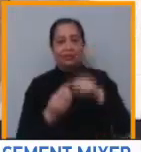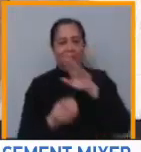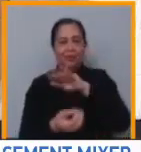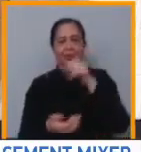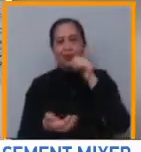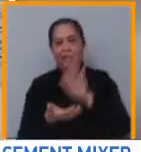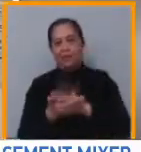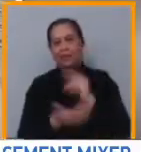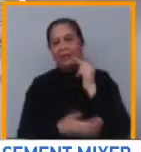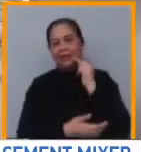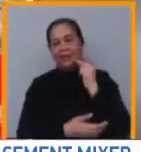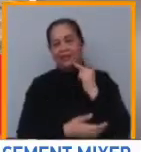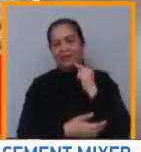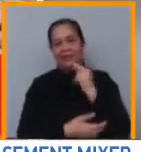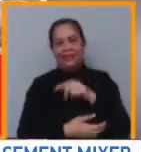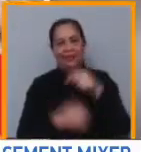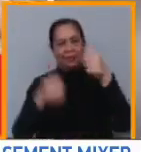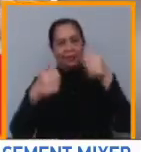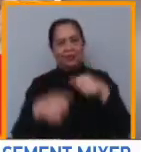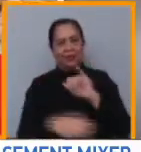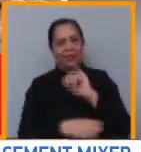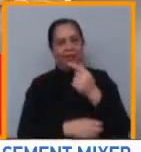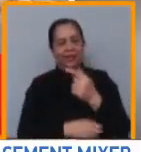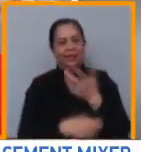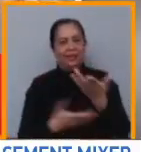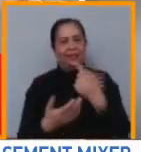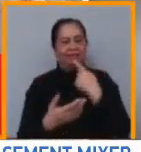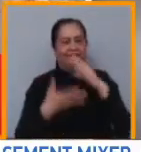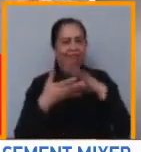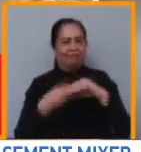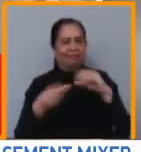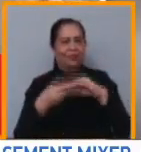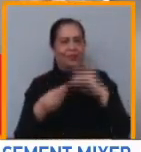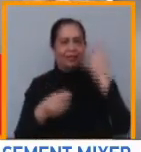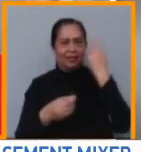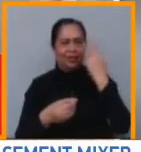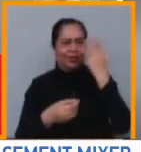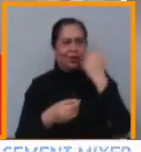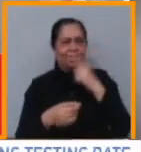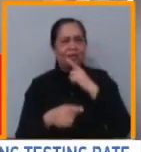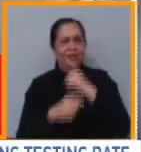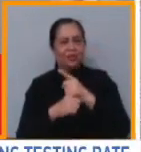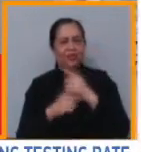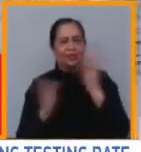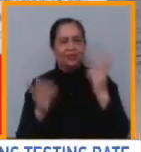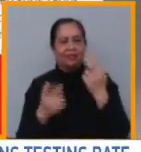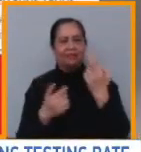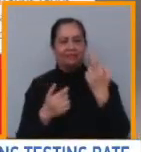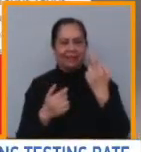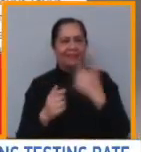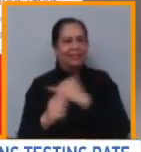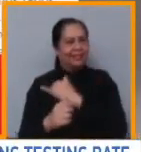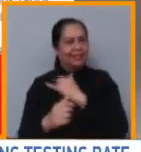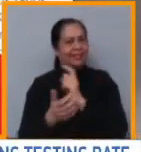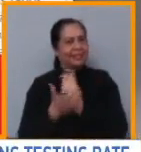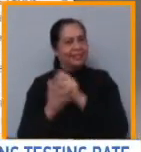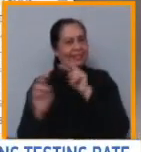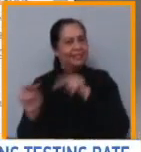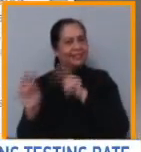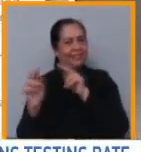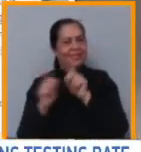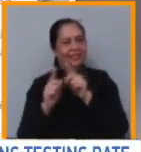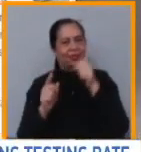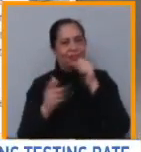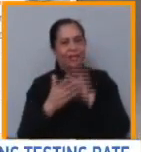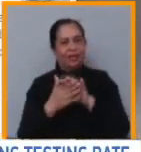Sa kanyang post sa Instagram, kunento ni Chito ang mga dahilan kung bakit best friend din ang turing niya sa kanyang misis. Favorite bonding daw